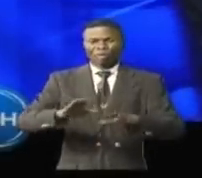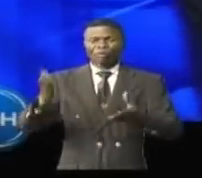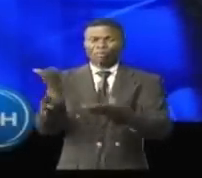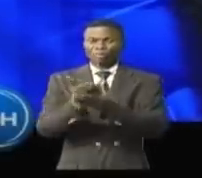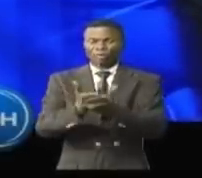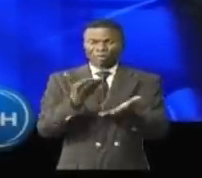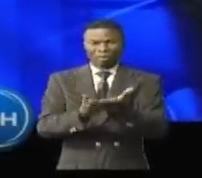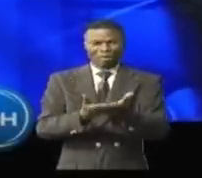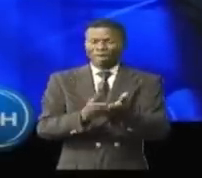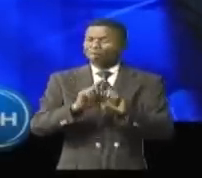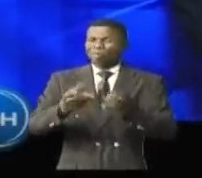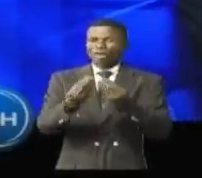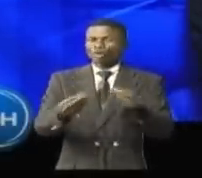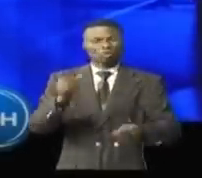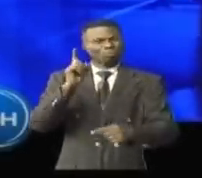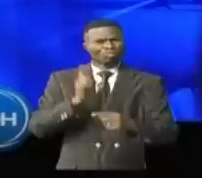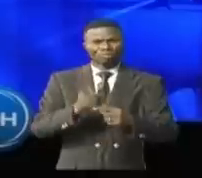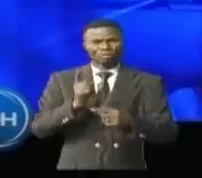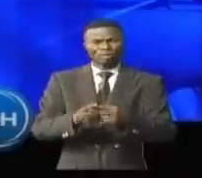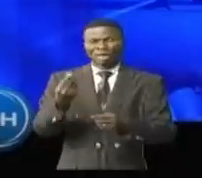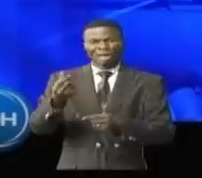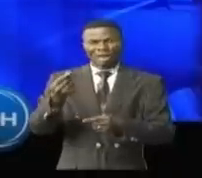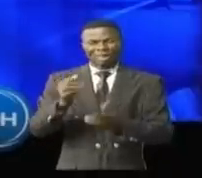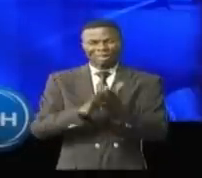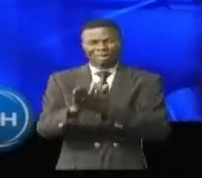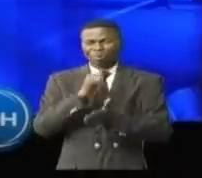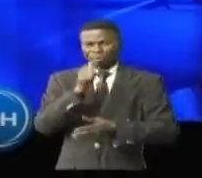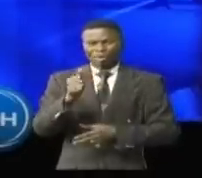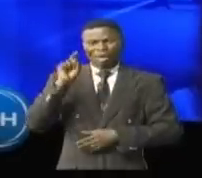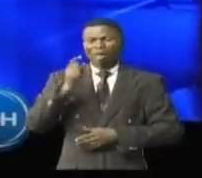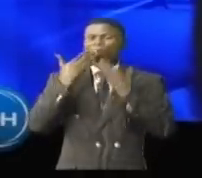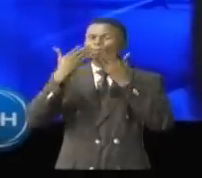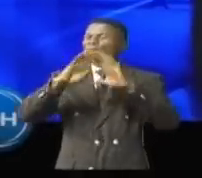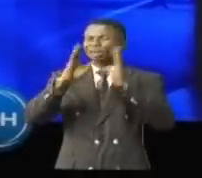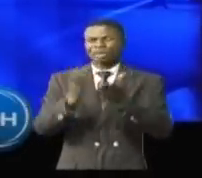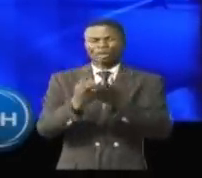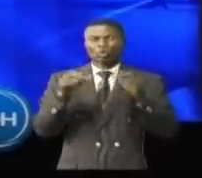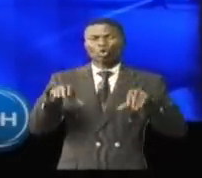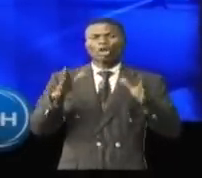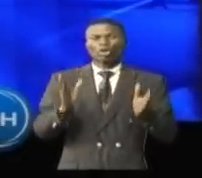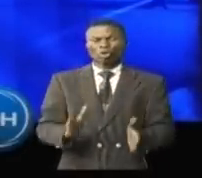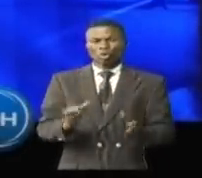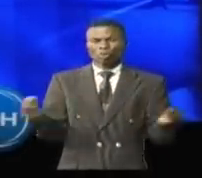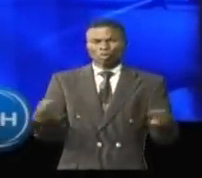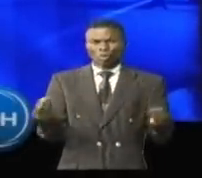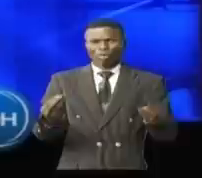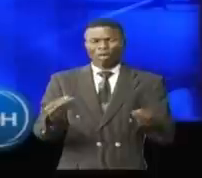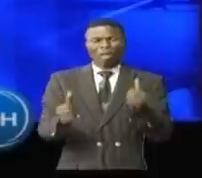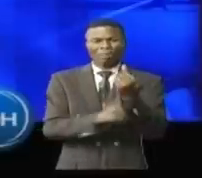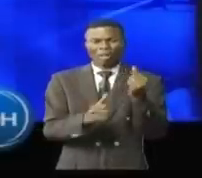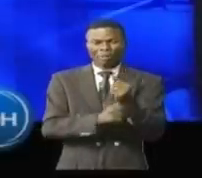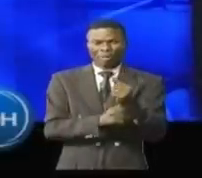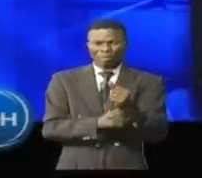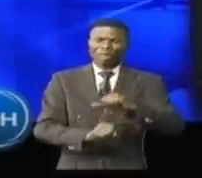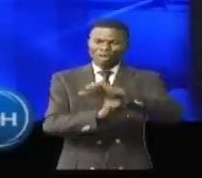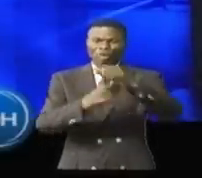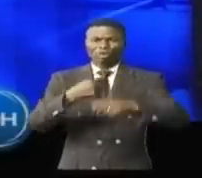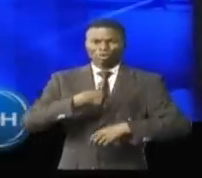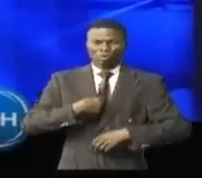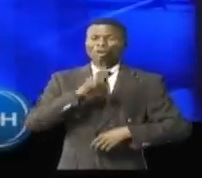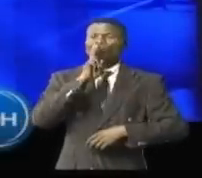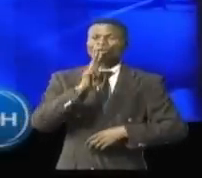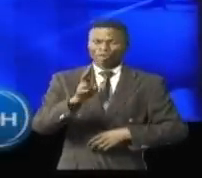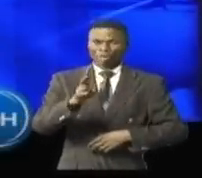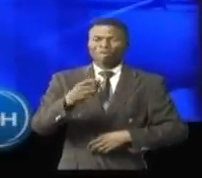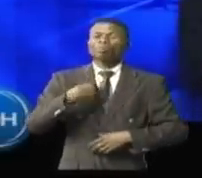qu'ils disent là, bon, c'est moi, de l'argent, moi, je ne parle pas. Moi, je remercie tout le monde et la manière dont les gens m'ont traité ici, et la vérité,